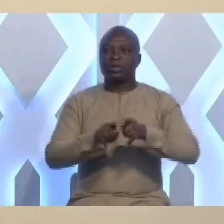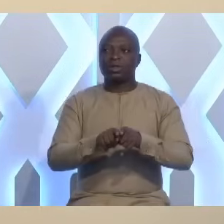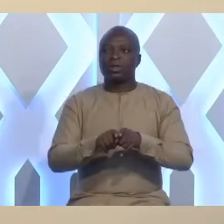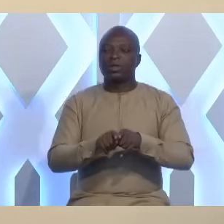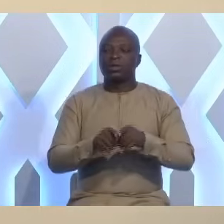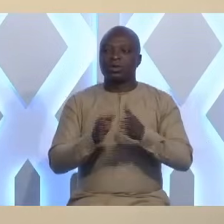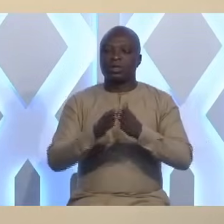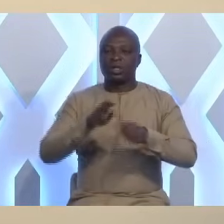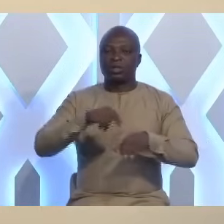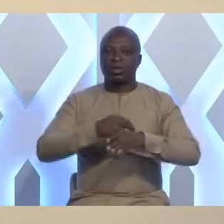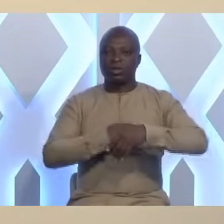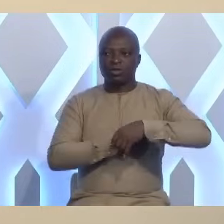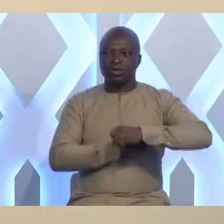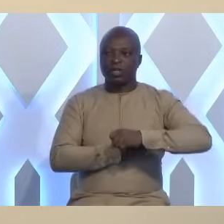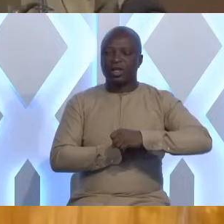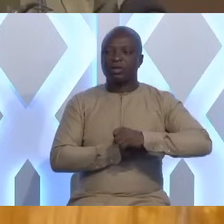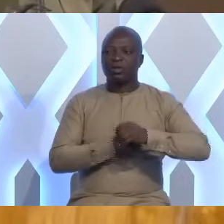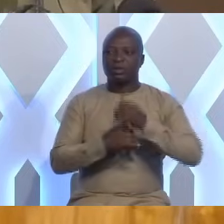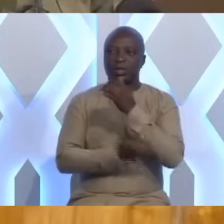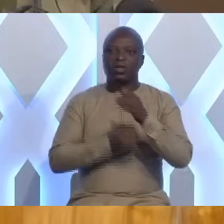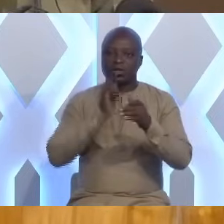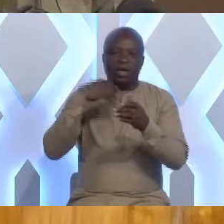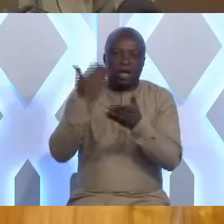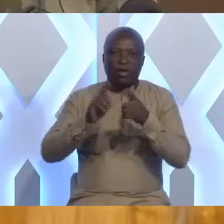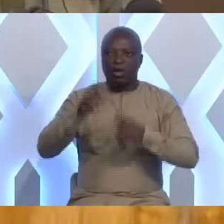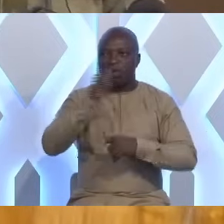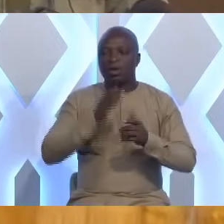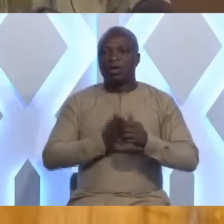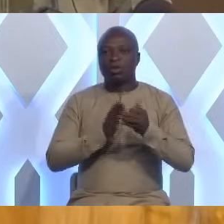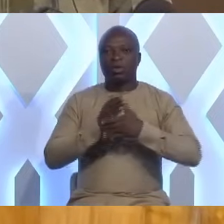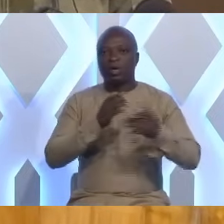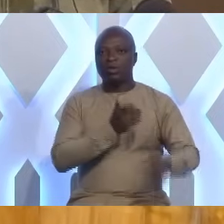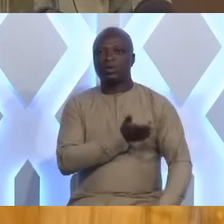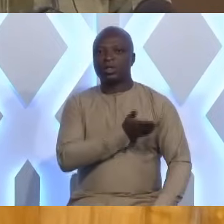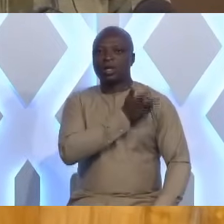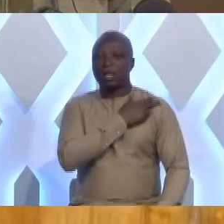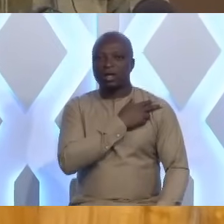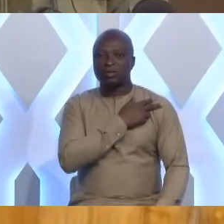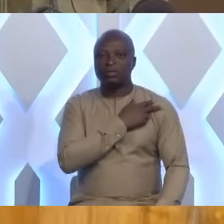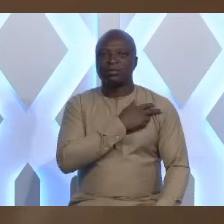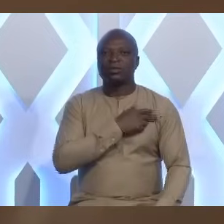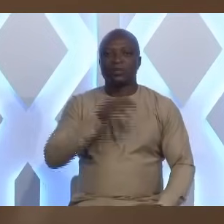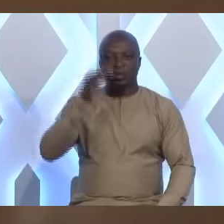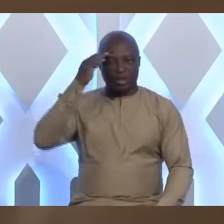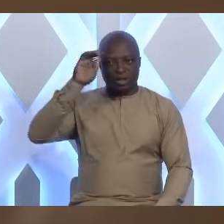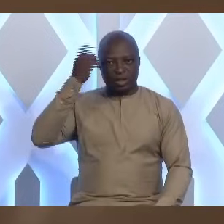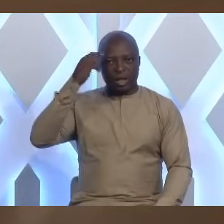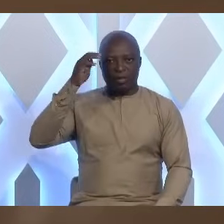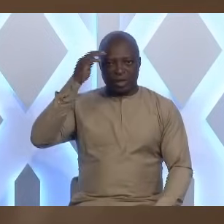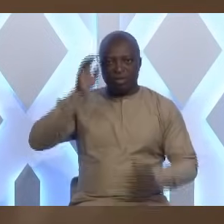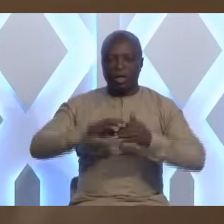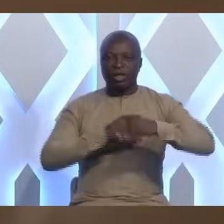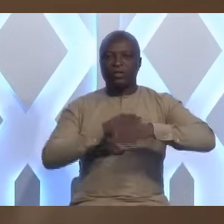Conseil national de sauvegarde de la patrie, sont à Lomé, conduits par le général Maudy Salifou, ministre d'État, ministre de la